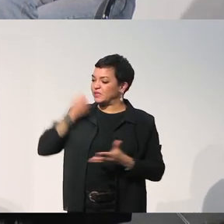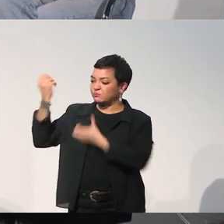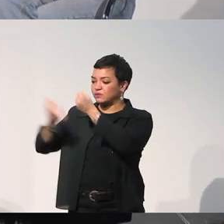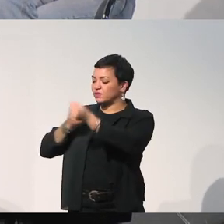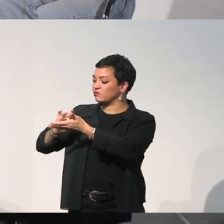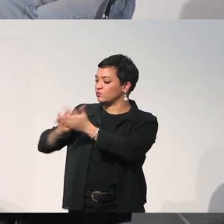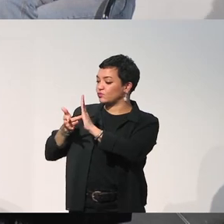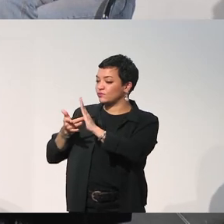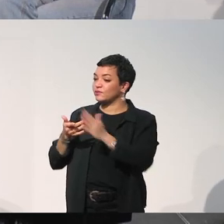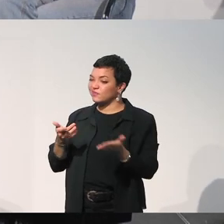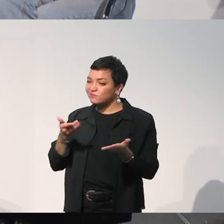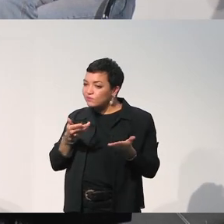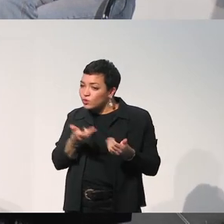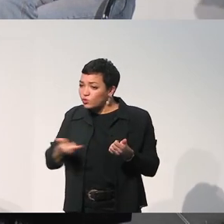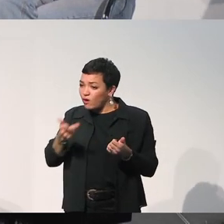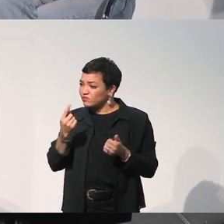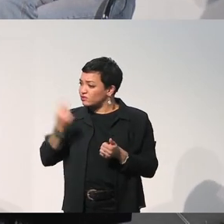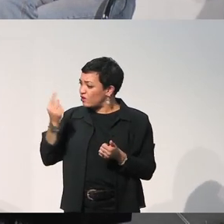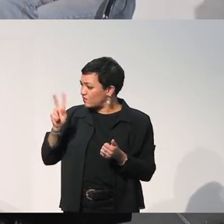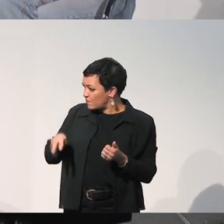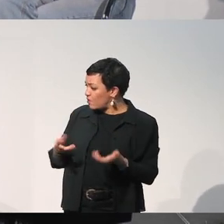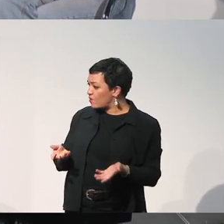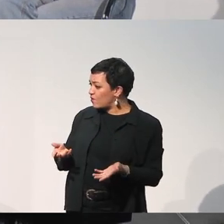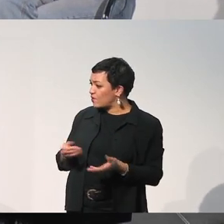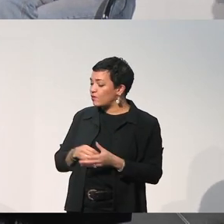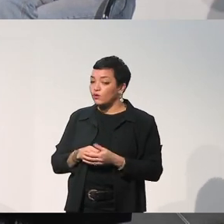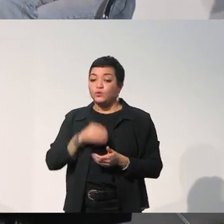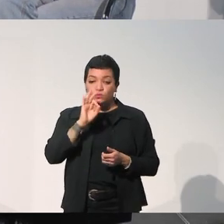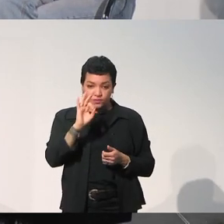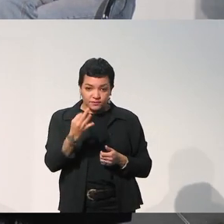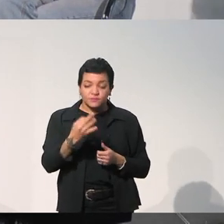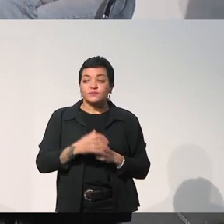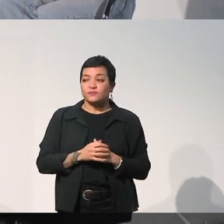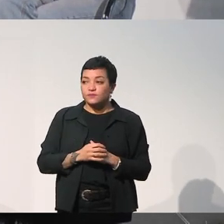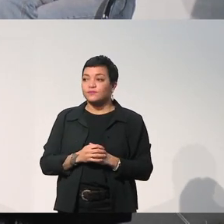Ils sont seuls, vraiment. Oui, en fait,